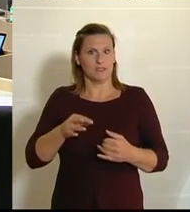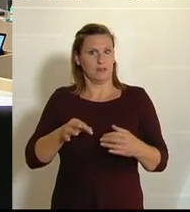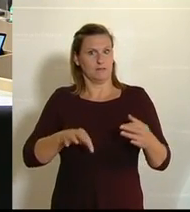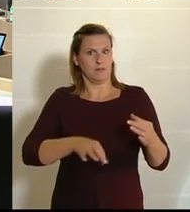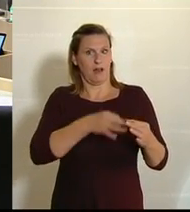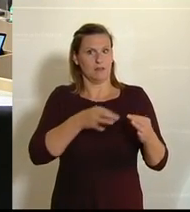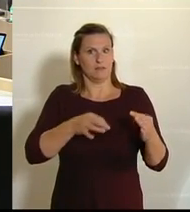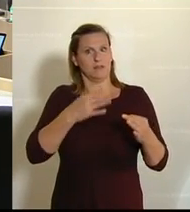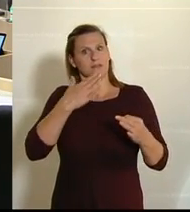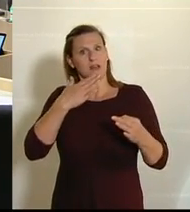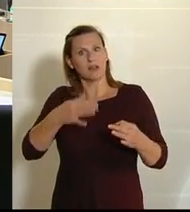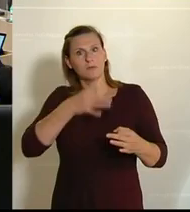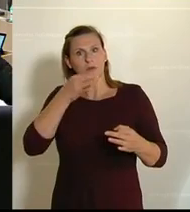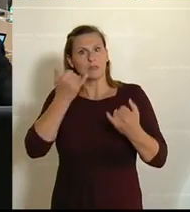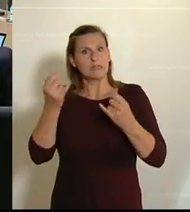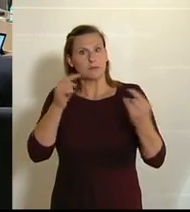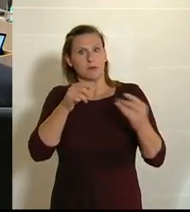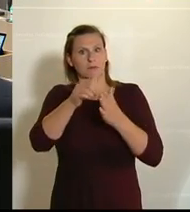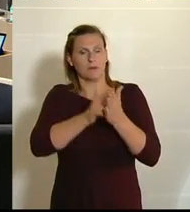geht's los mit der